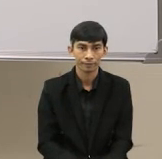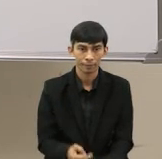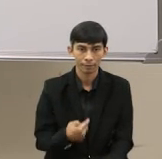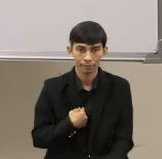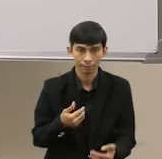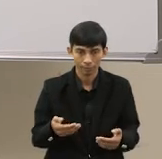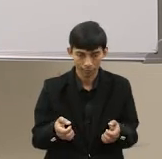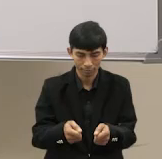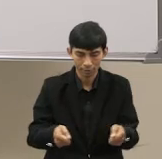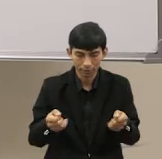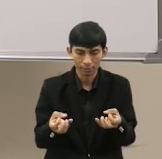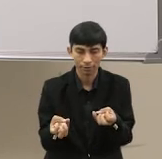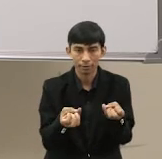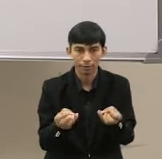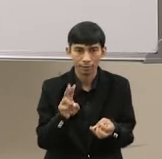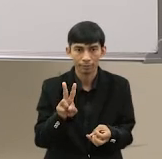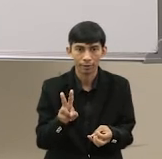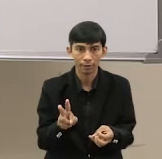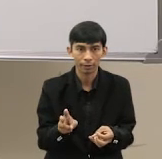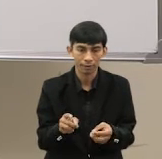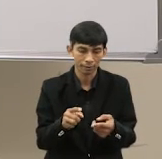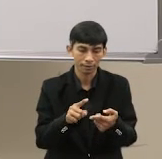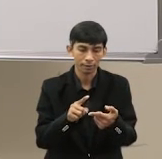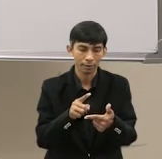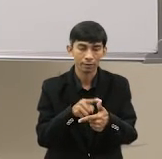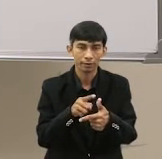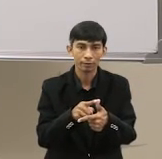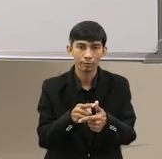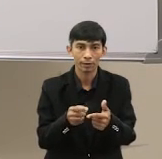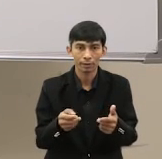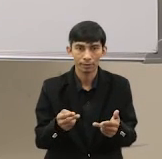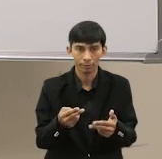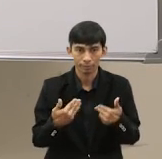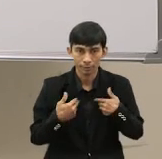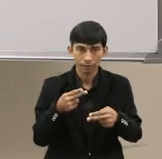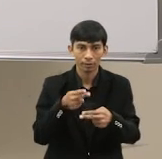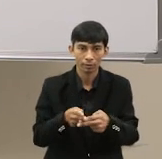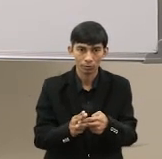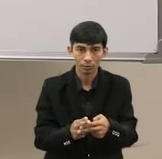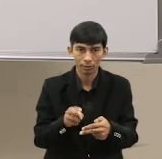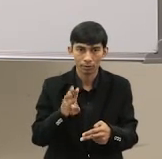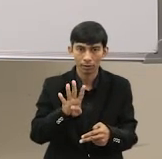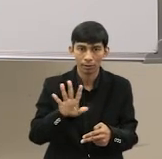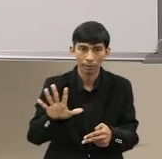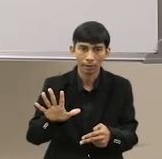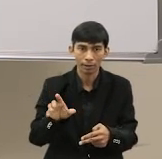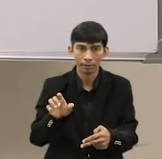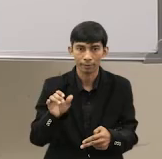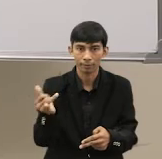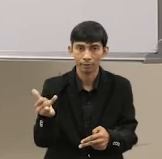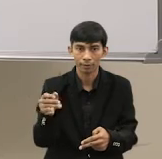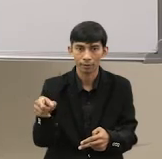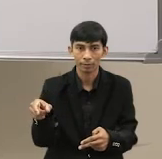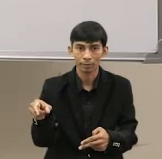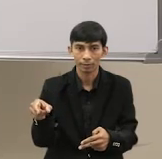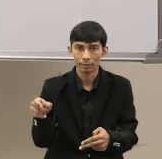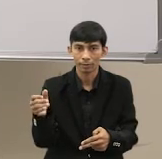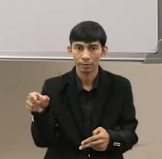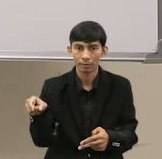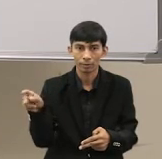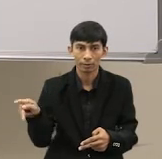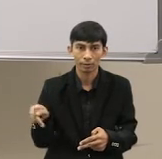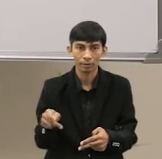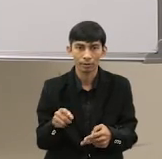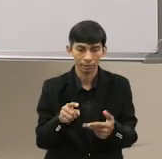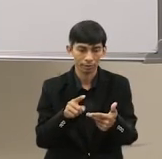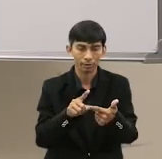pì bao sờ đầu tì mũi miên tùng ngôn sai sập pram chạy bầm bảy kg bao sờ đầu tì pì miên tùng ngôn sam sập mũi chạy bầm bốn